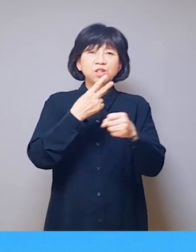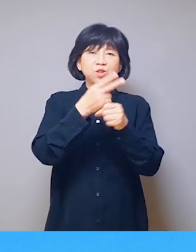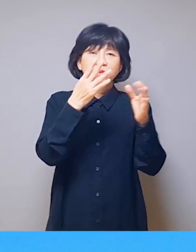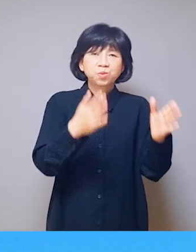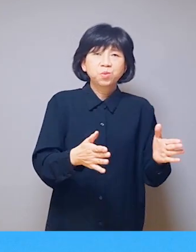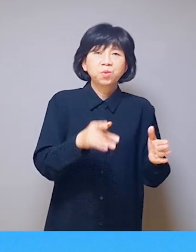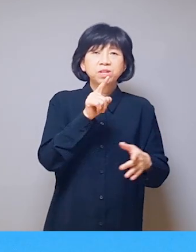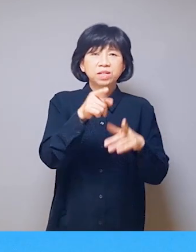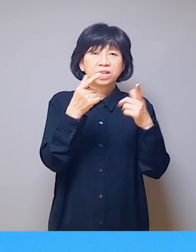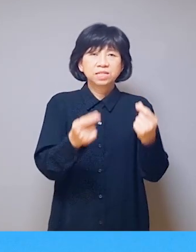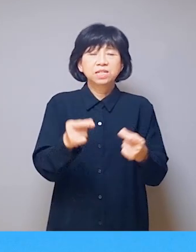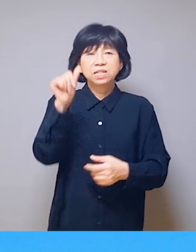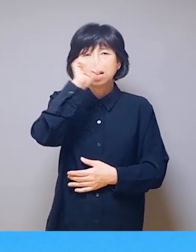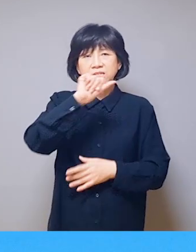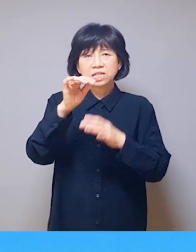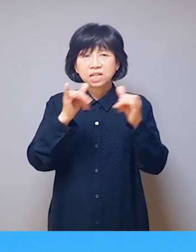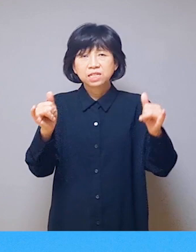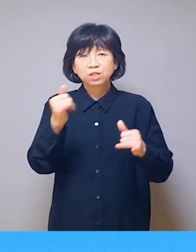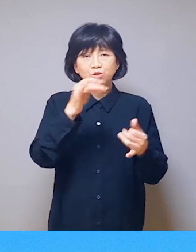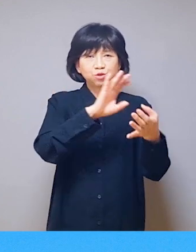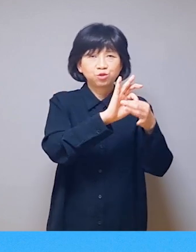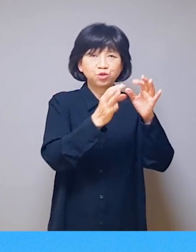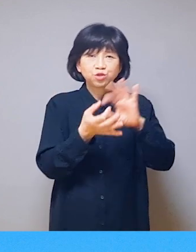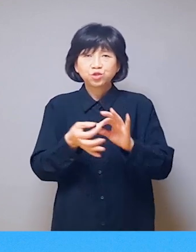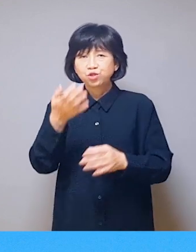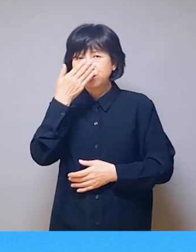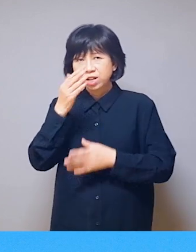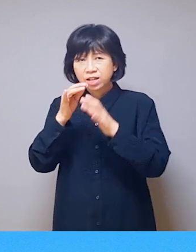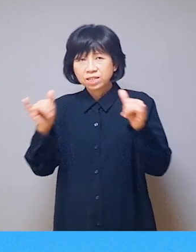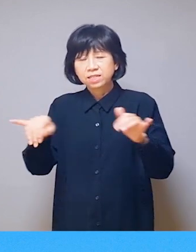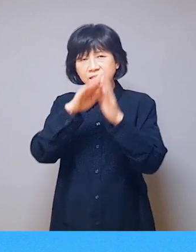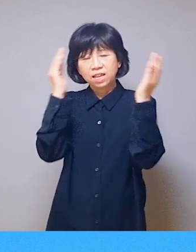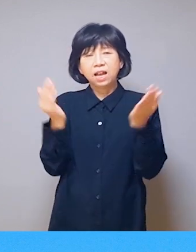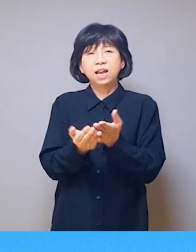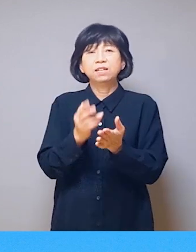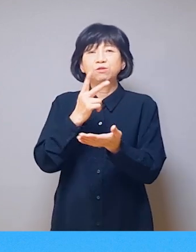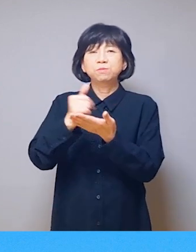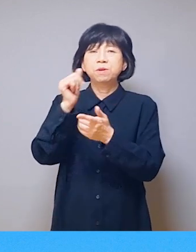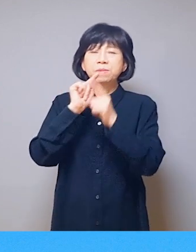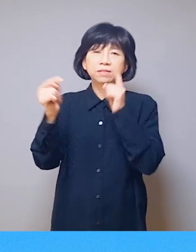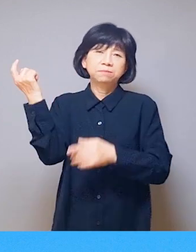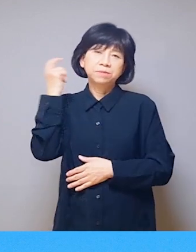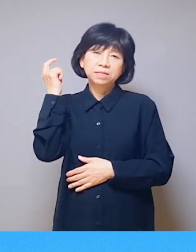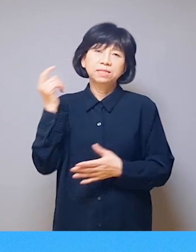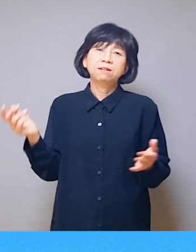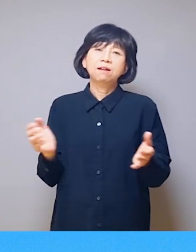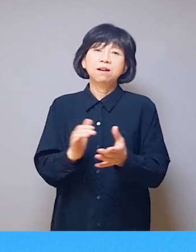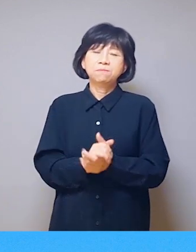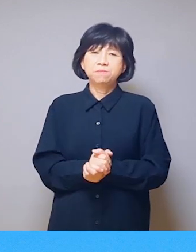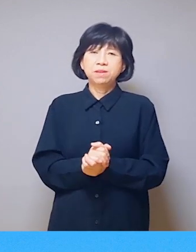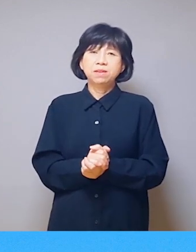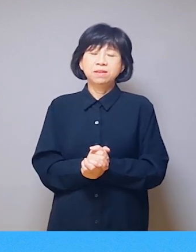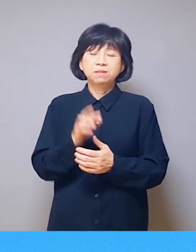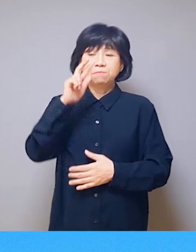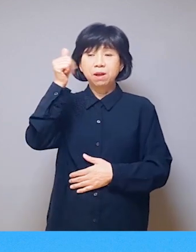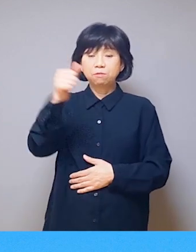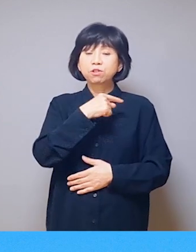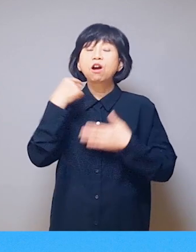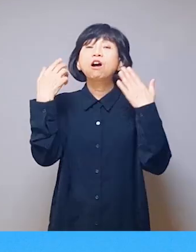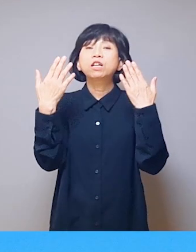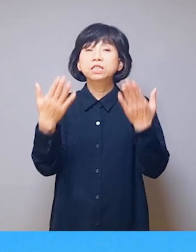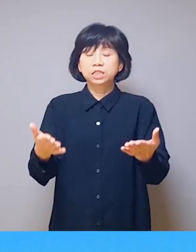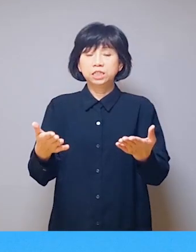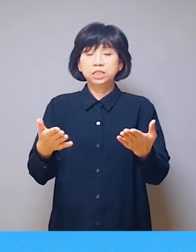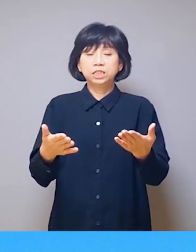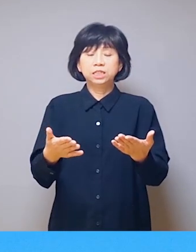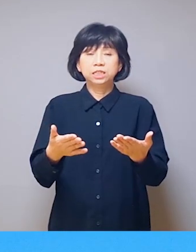자는 유대인이나 헬라인이나 다 주의 말씀을 듣더라. 아멘. 바울의 헌신은요,